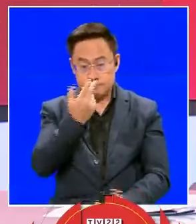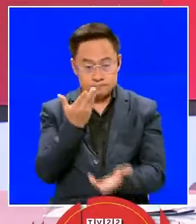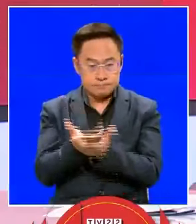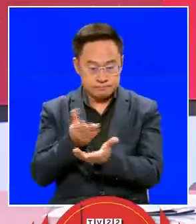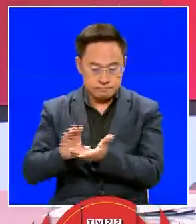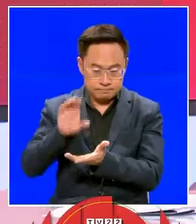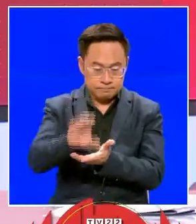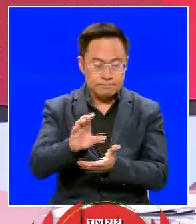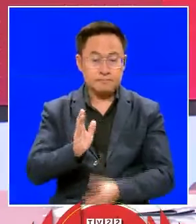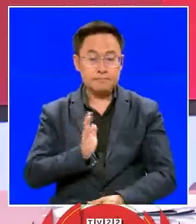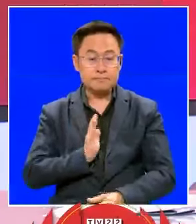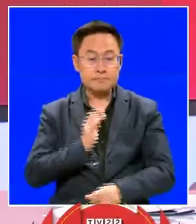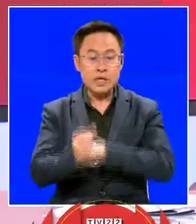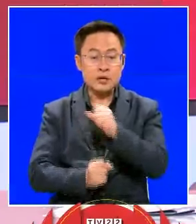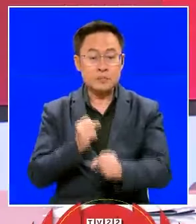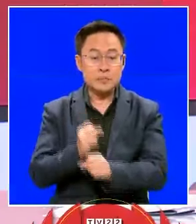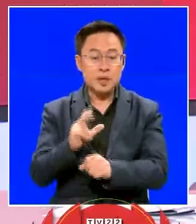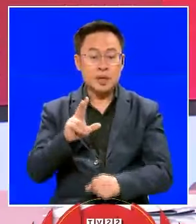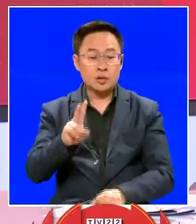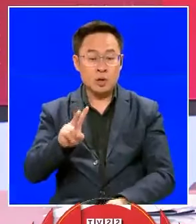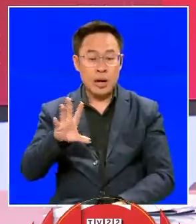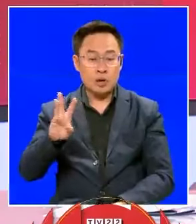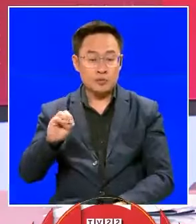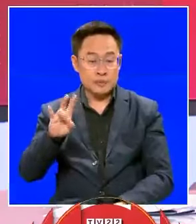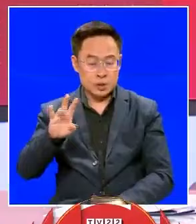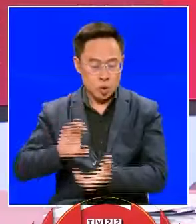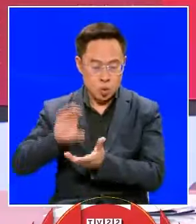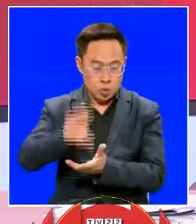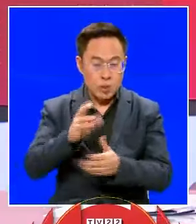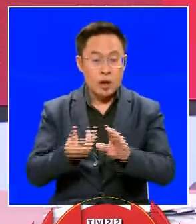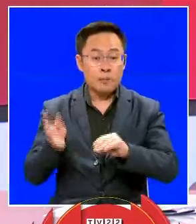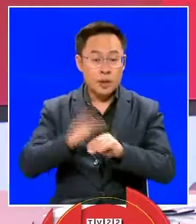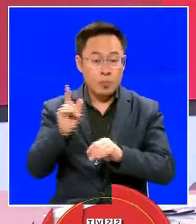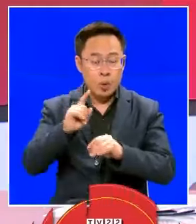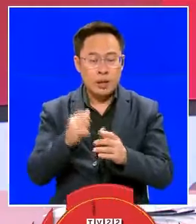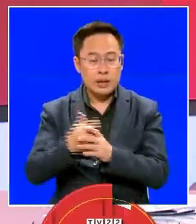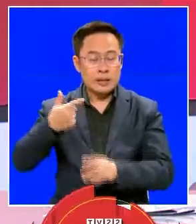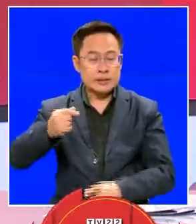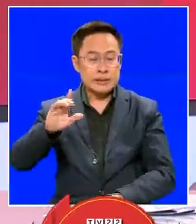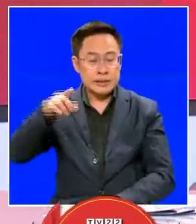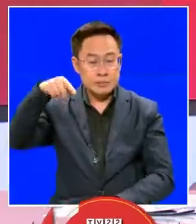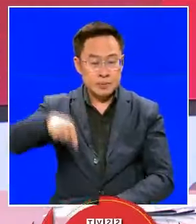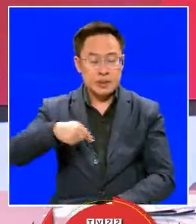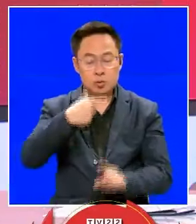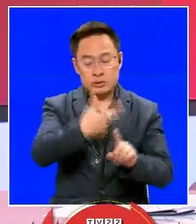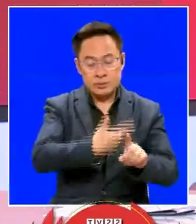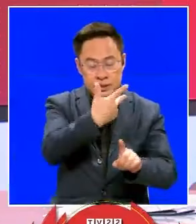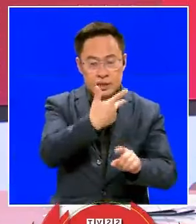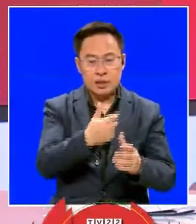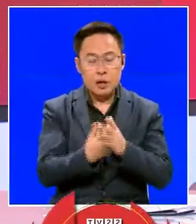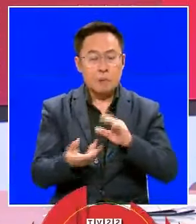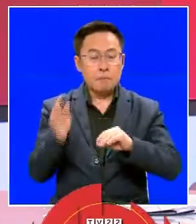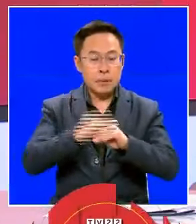67เพิ่มบอกว่าจะเป็นการกระตุ้นเศรษฐกิจเพราะว่า jdpไตรมาส 1ที่ออกมาเนี่ยนะเมื่อวานคุณสุวาก็รายงานไปแล้วในโต